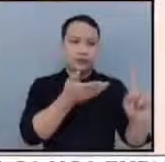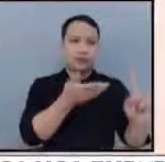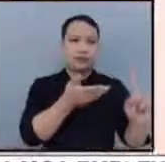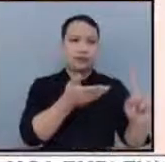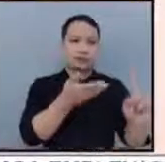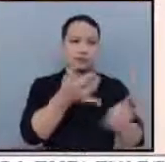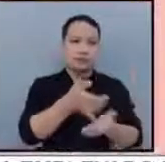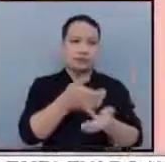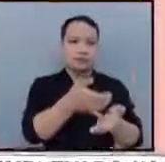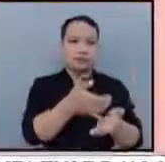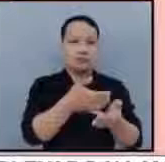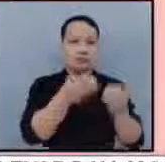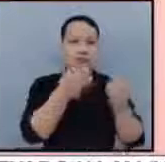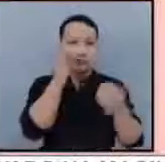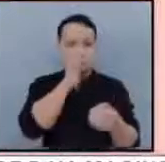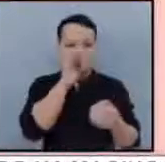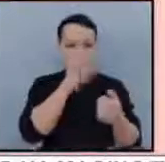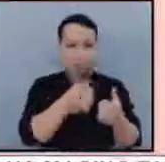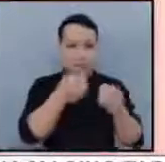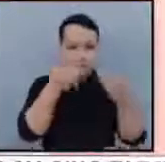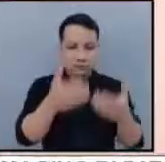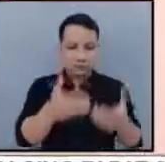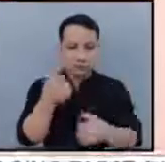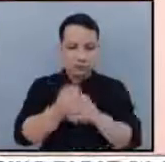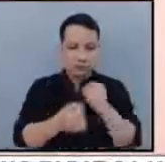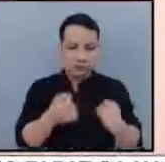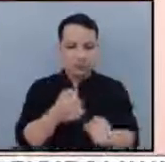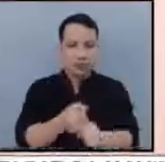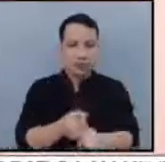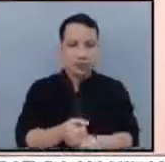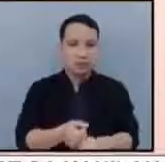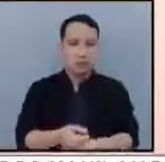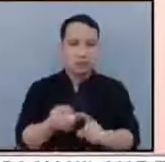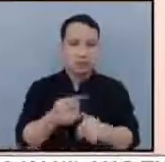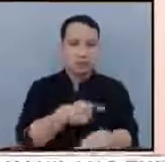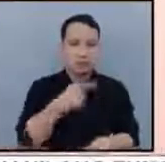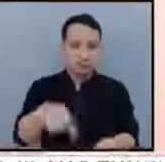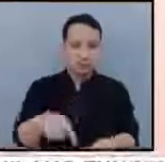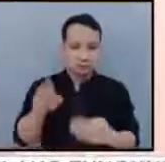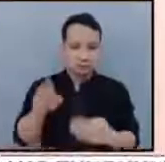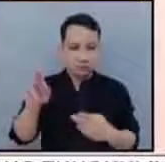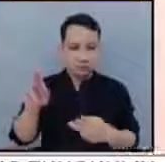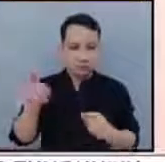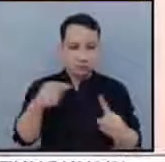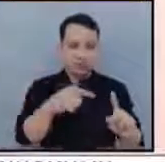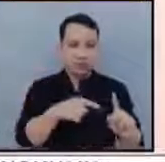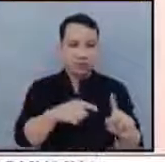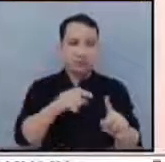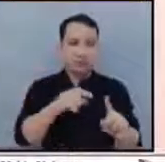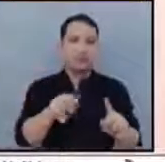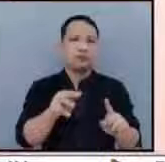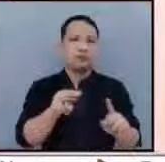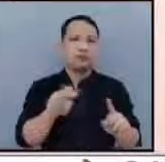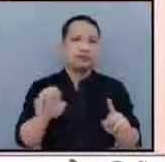Pinoy teacher ngayong taon at isang educator mula pa sa Bukidnon, si Teacher Junmert Horta.